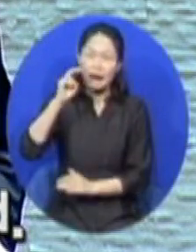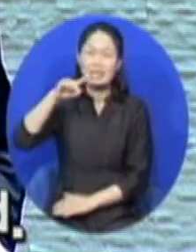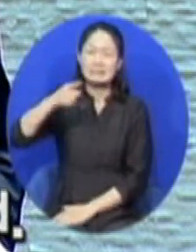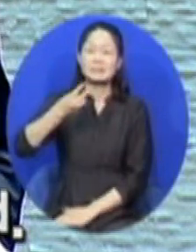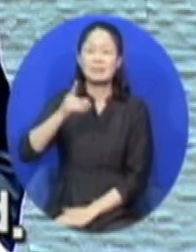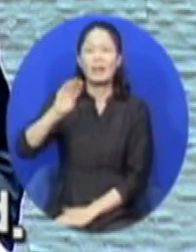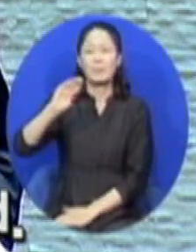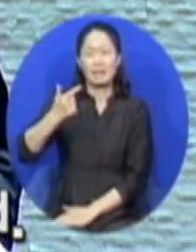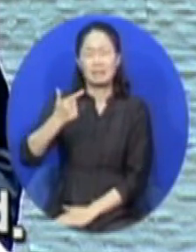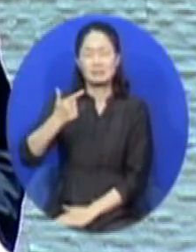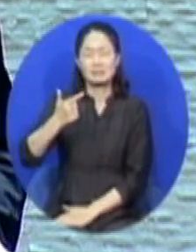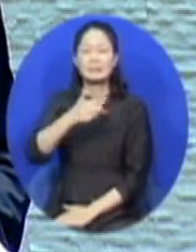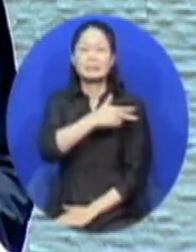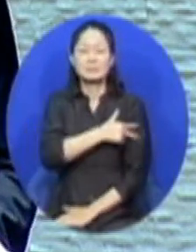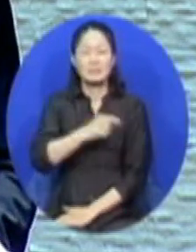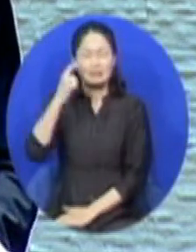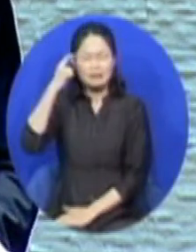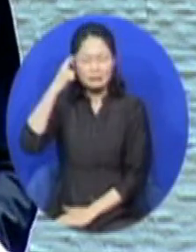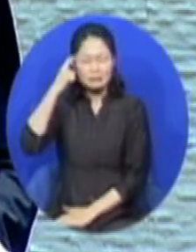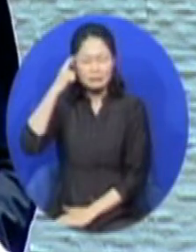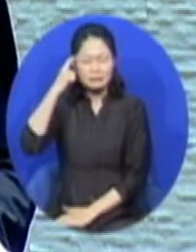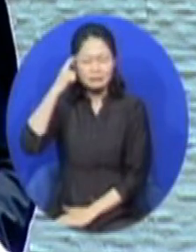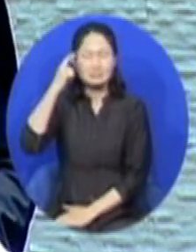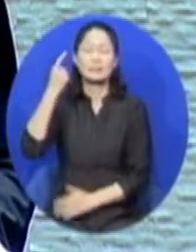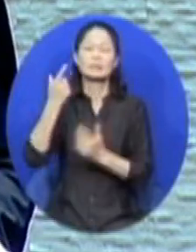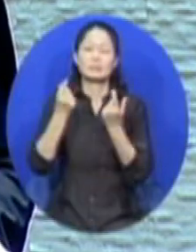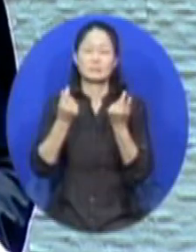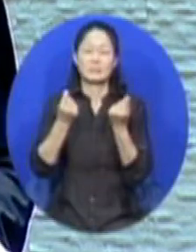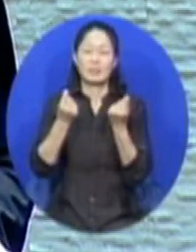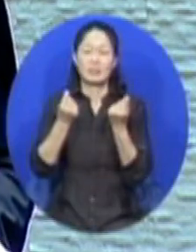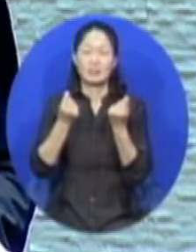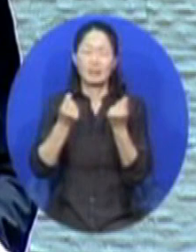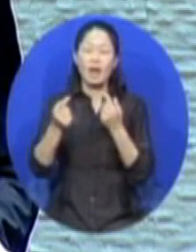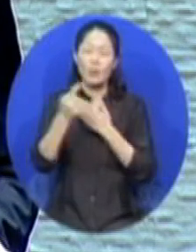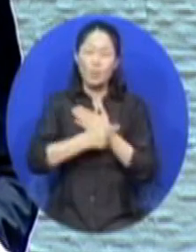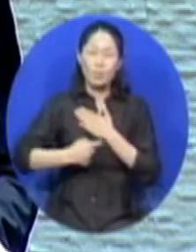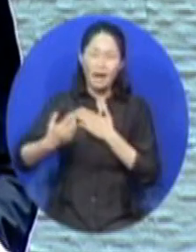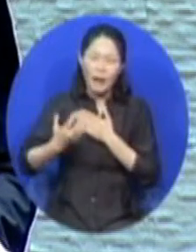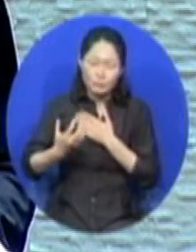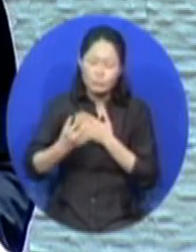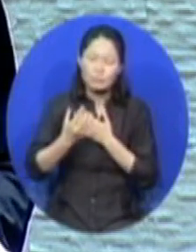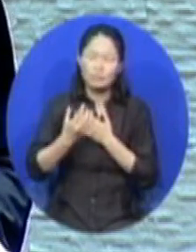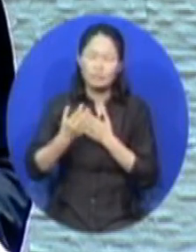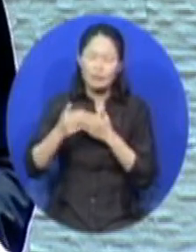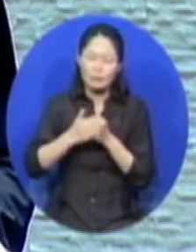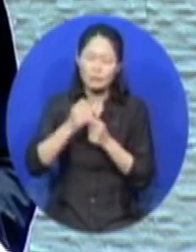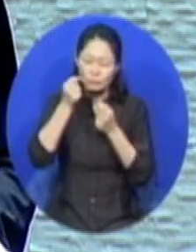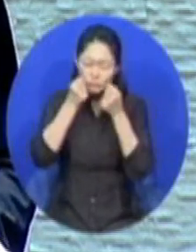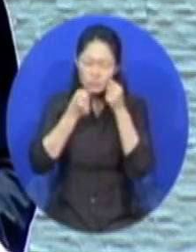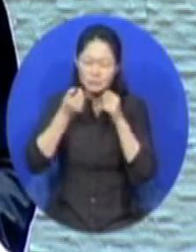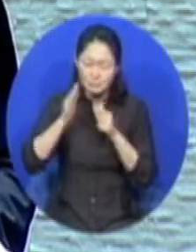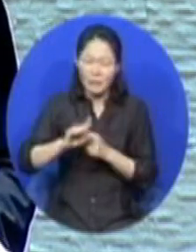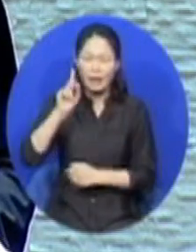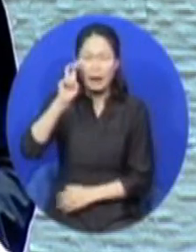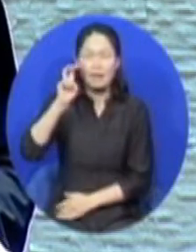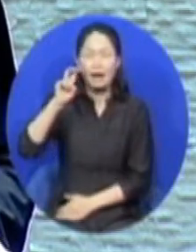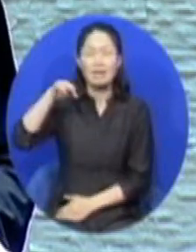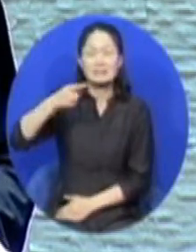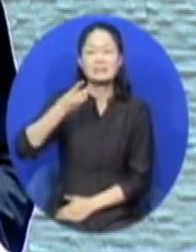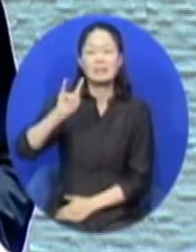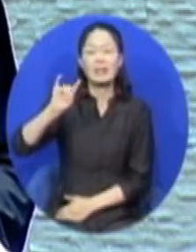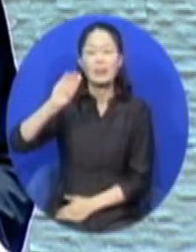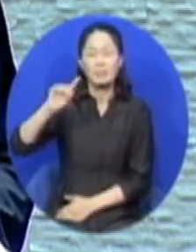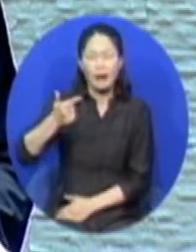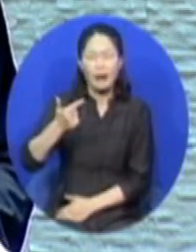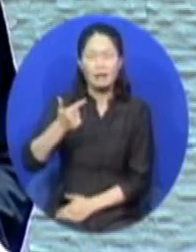같아요 몸이 아파서 도 울었지만 스데반 집사 한테 후 미안해서 도 아마